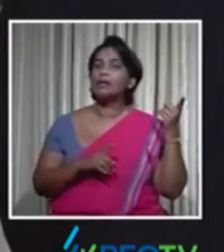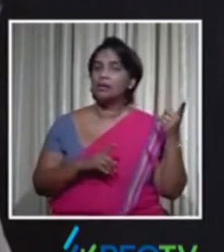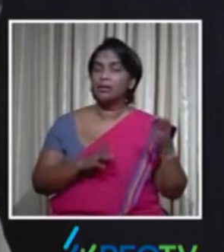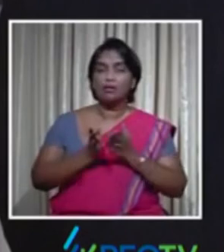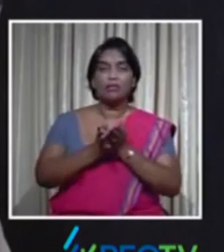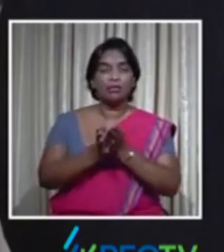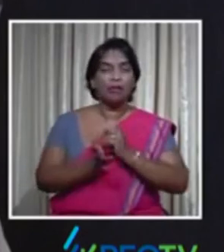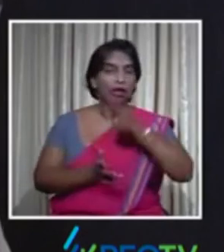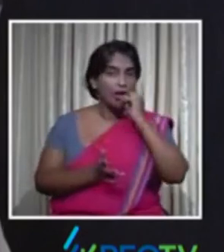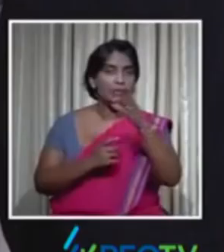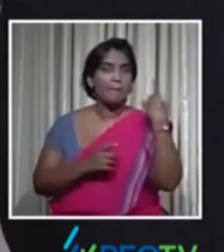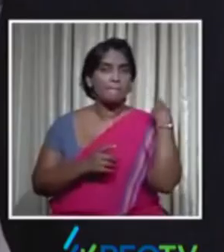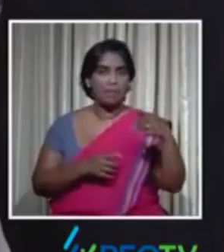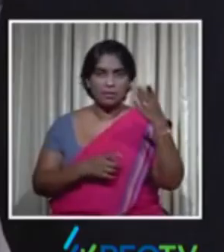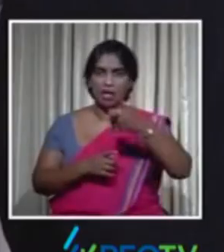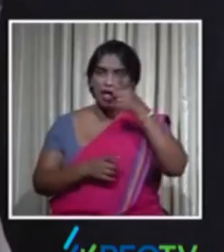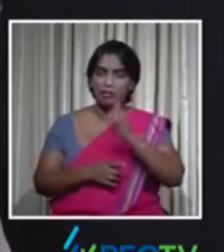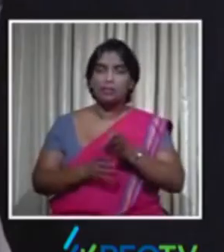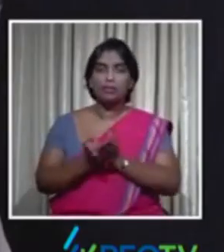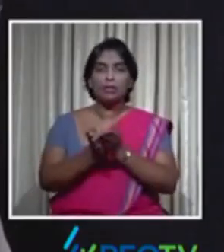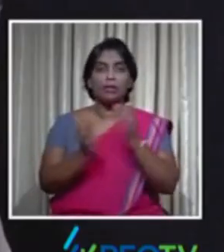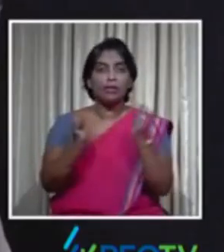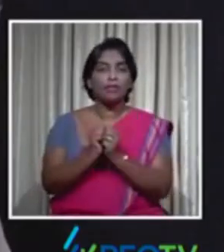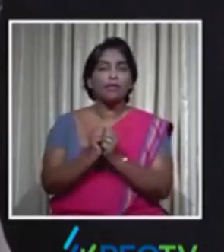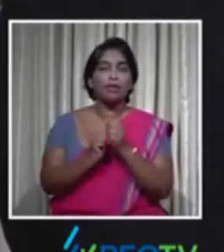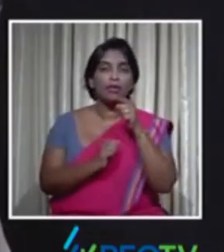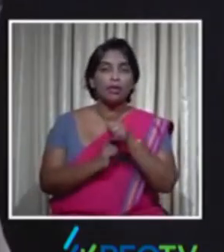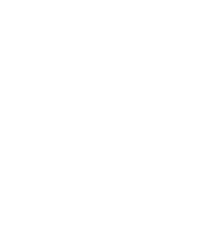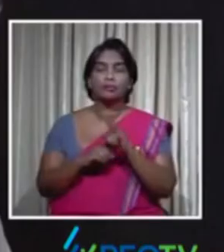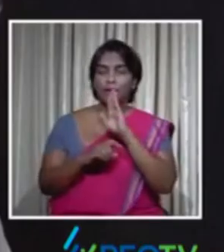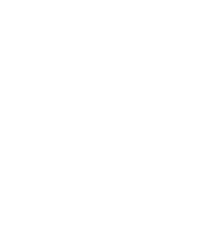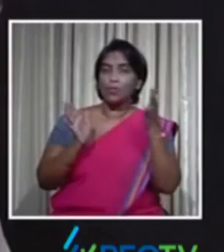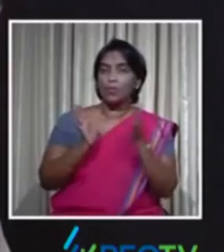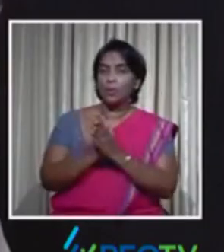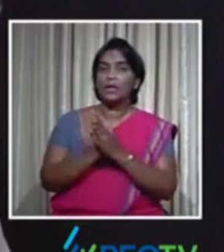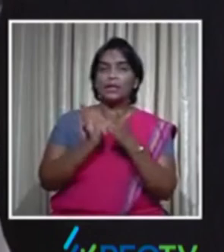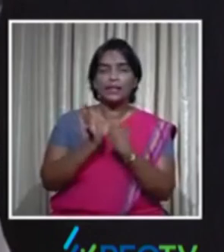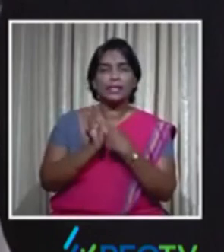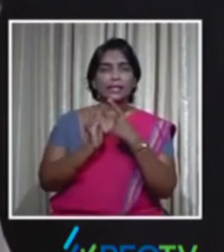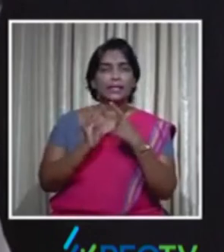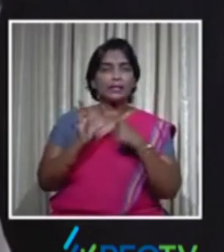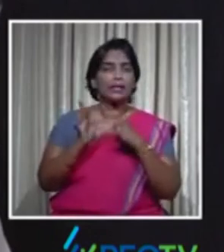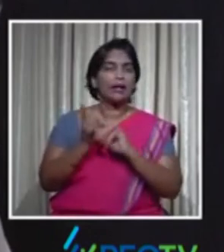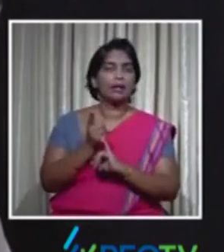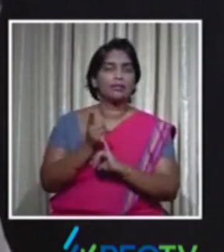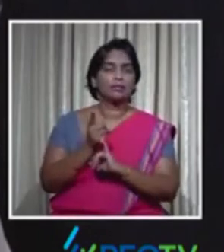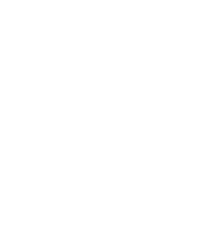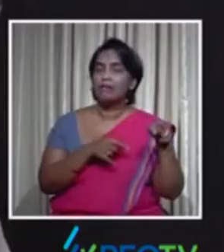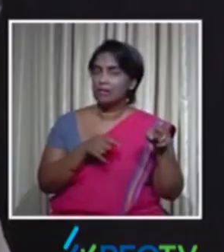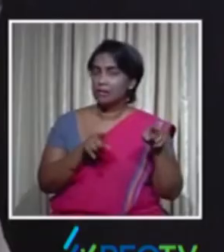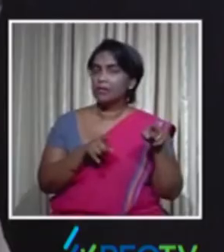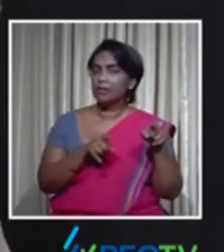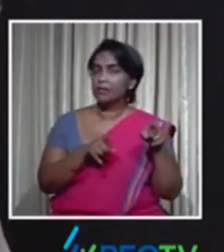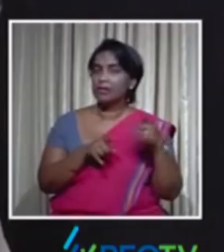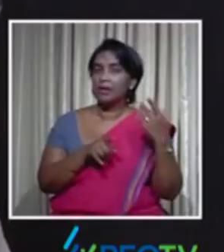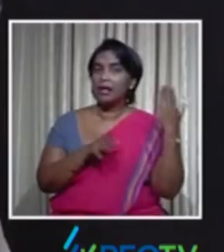සර්විස් එක අවසර දුන්නේ එතුමාගේ මස්සිනා. හැබැයි ෆෙරි සර්විස් එක කළේ කවුද? එතුමාගේ ඉතාමත් ඥාති කර්යා. එතකොට මේ කාර්යයන් දෙකටම සම්බන්ධ වෙලා තියෙන්නේ